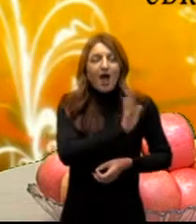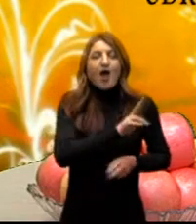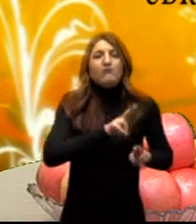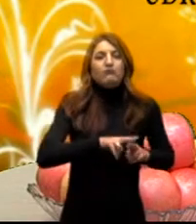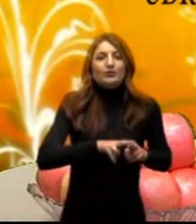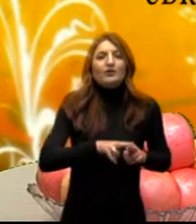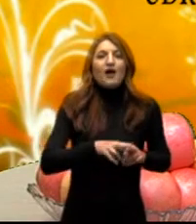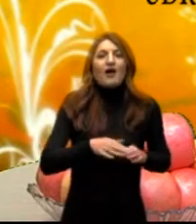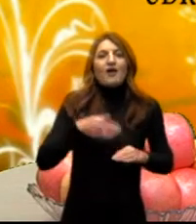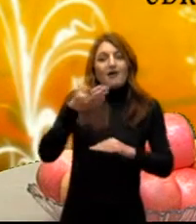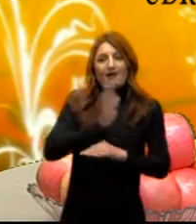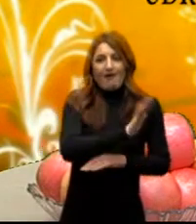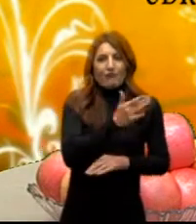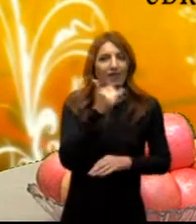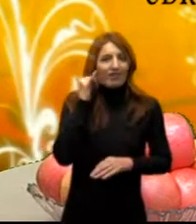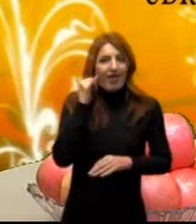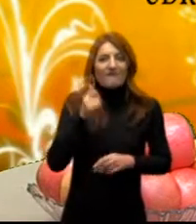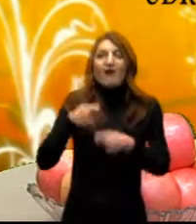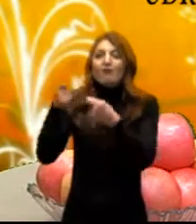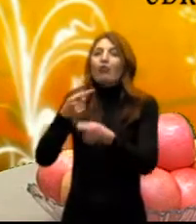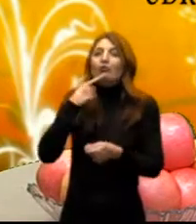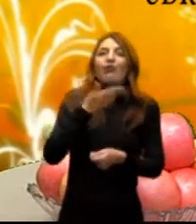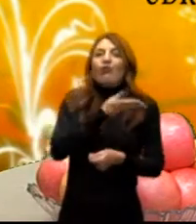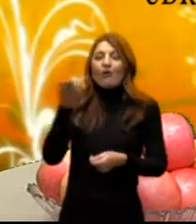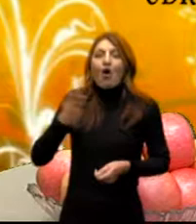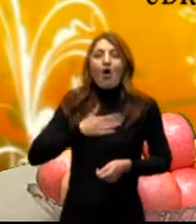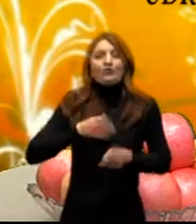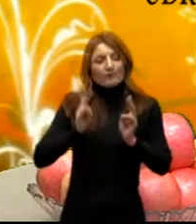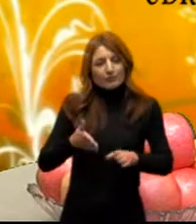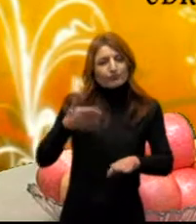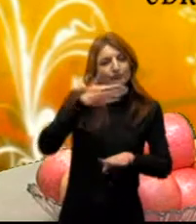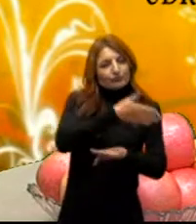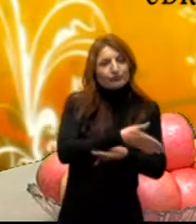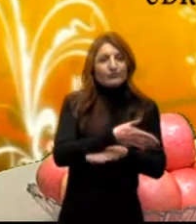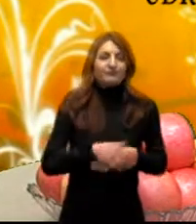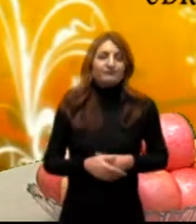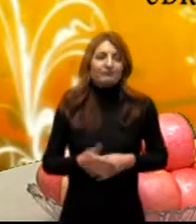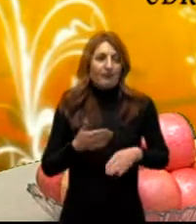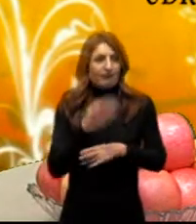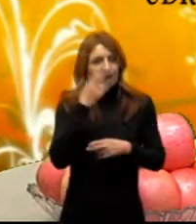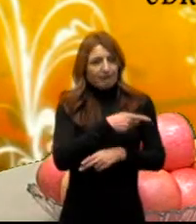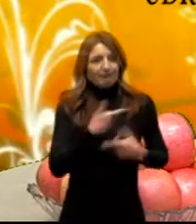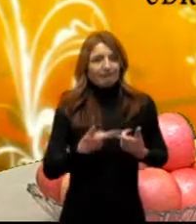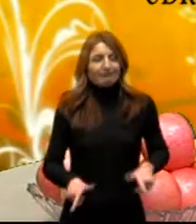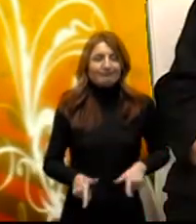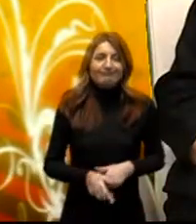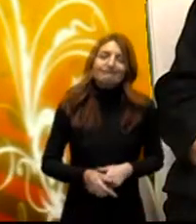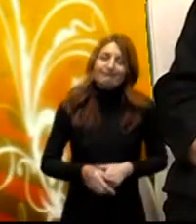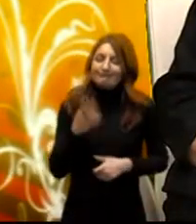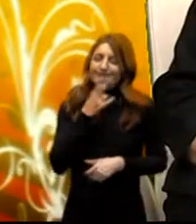ljubazni pa ćete meni kasnije dati vaš broj telefona da oni mogu doći do vas ako vi to dozvoljavate. Naravno. Evo,